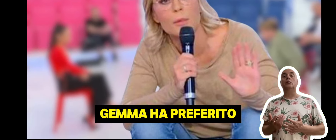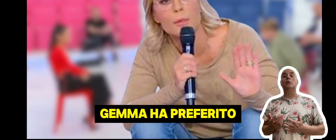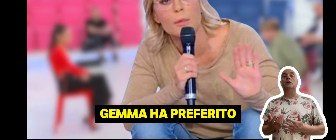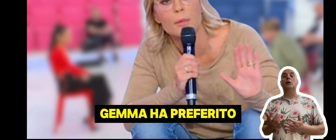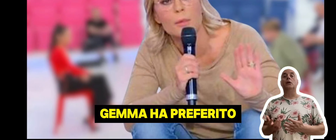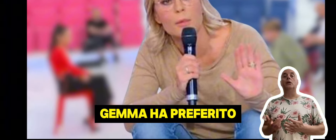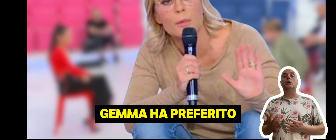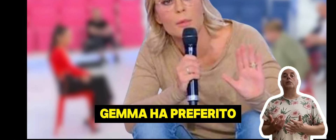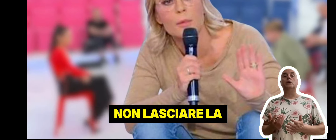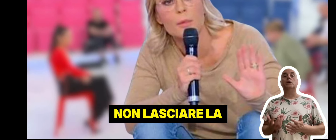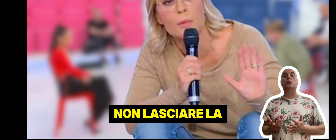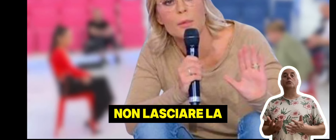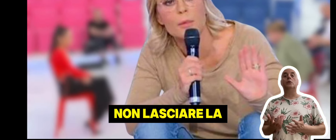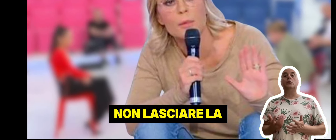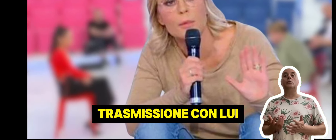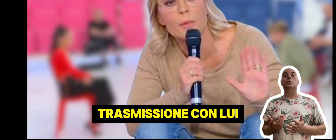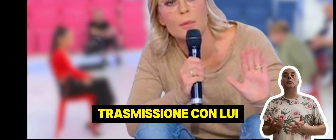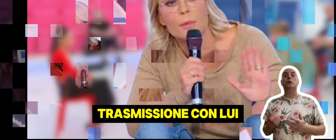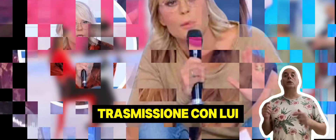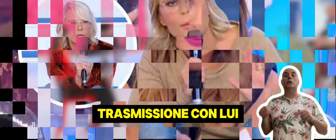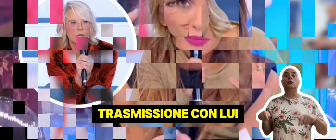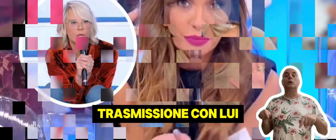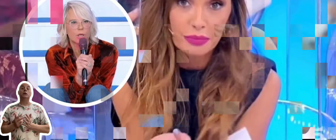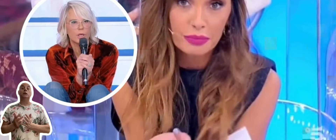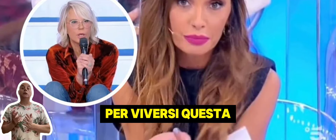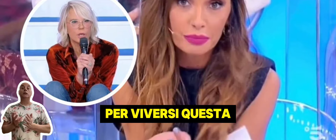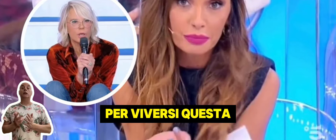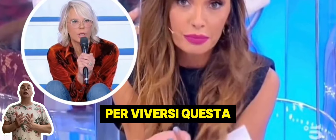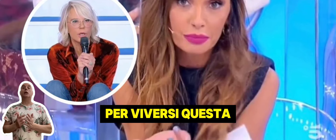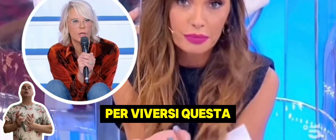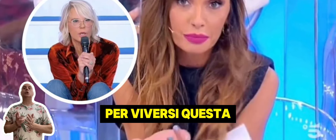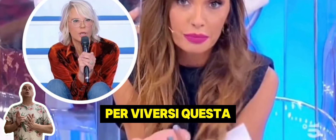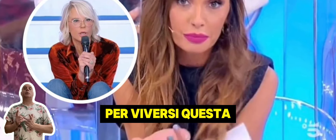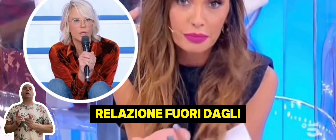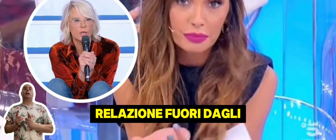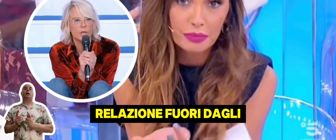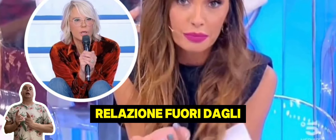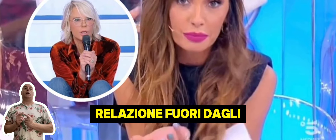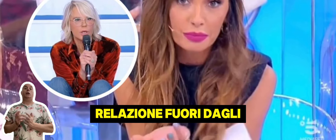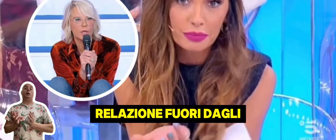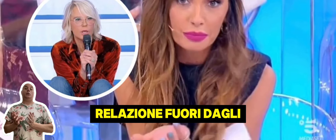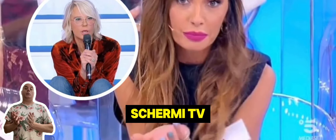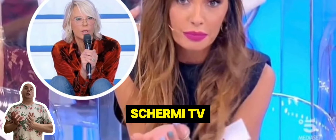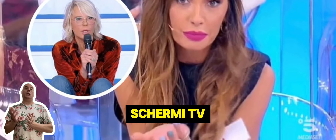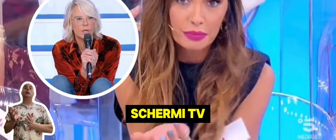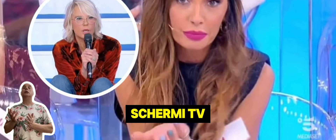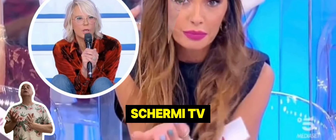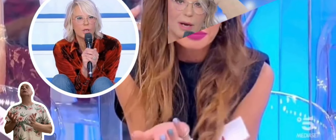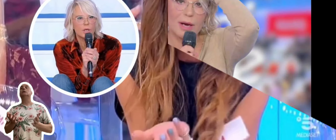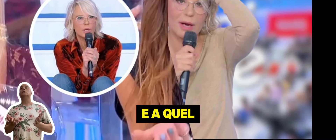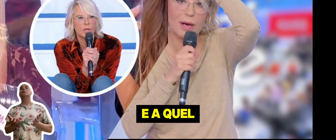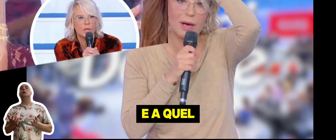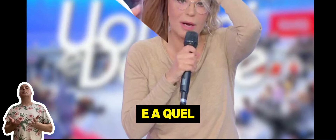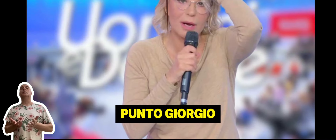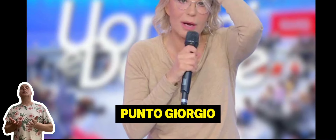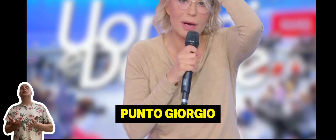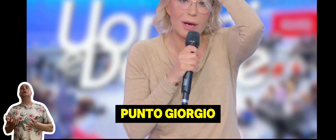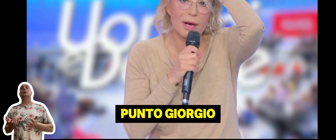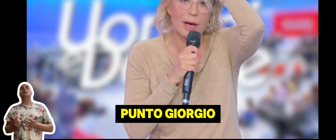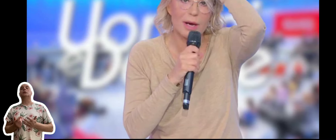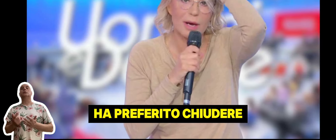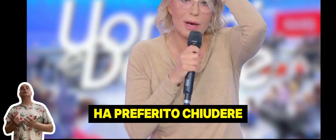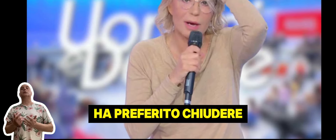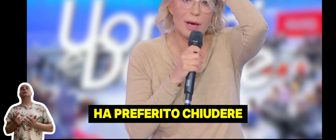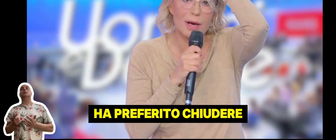Gemma ha preferito non lasciare la trasmissione con lui per viversi questa relazione fuori dagli schermi TV e a quel punto